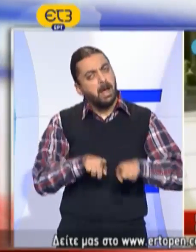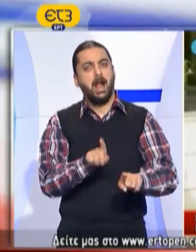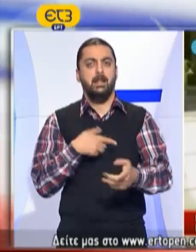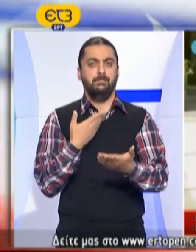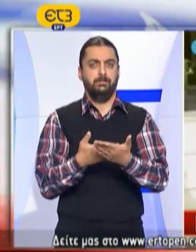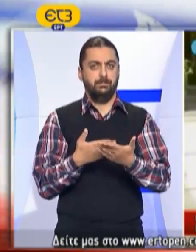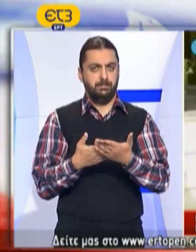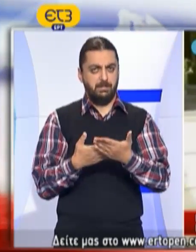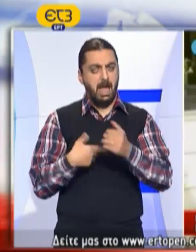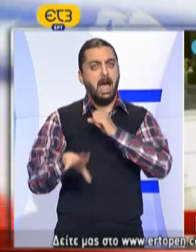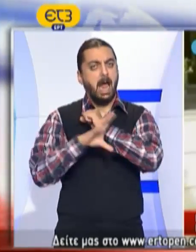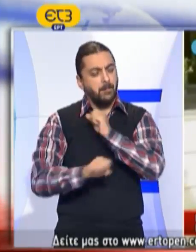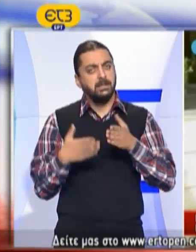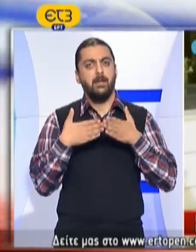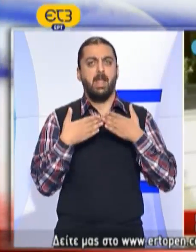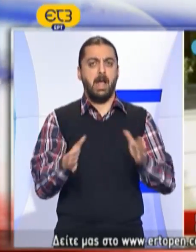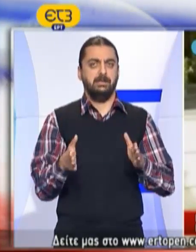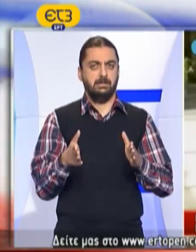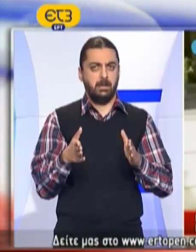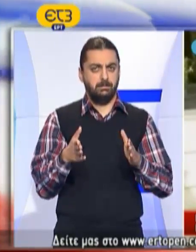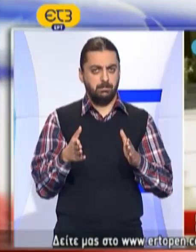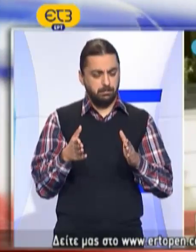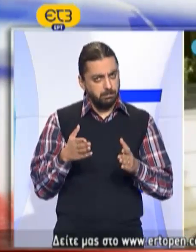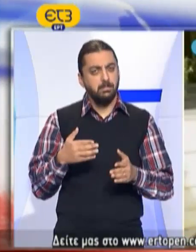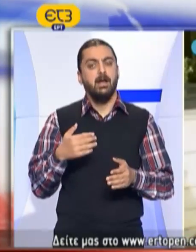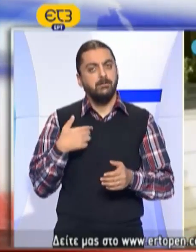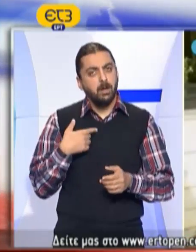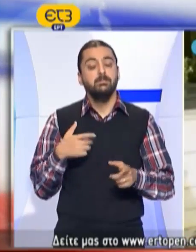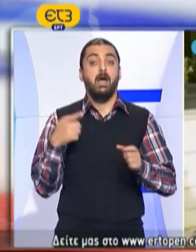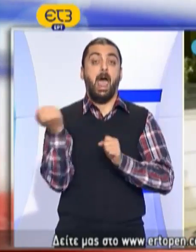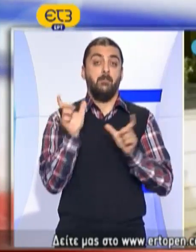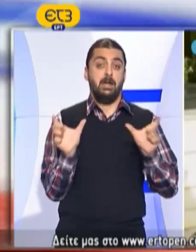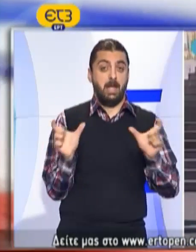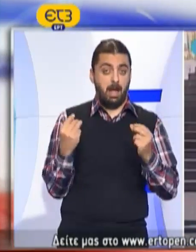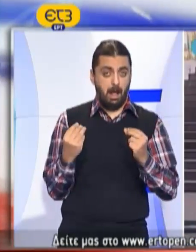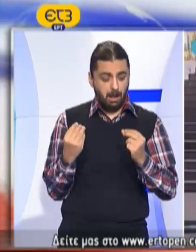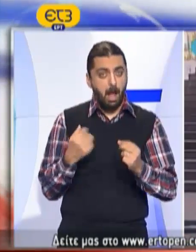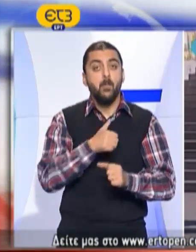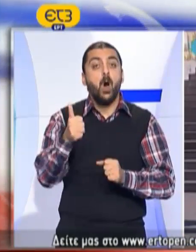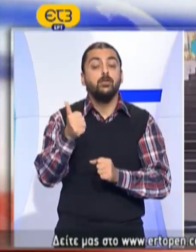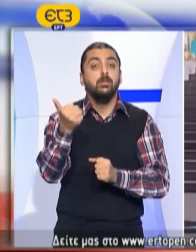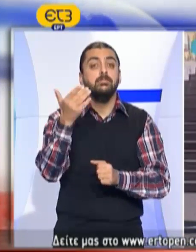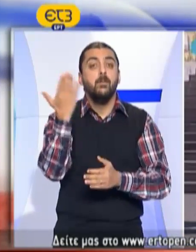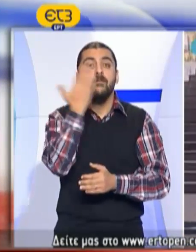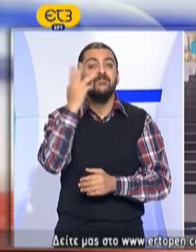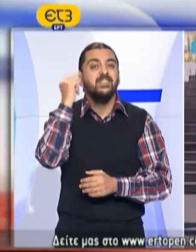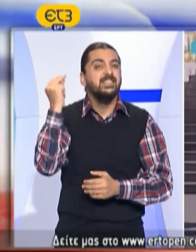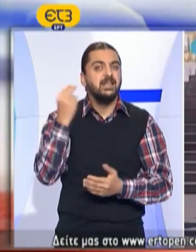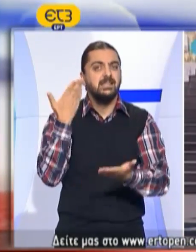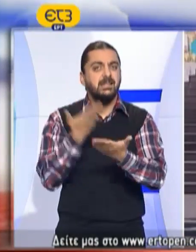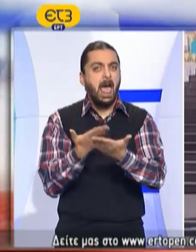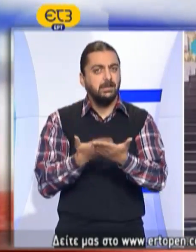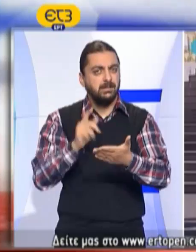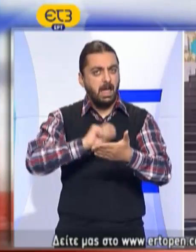θα ανοίξουμε τις γραμματείες και θα τις κάνουμε με απεργιακή περιφρούρηση, θα κάνουμε μόνο τις εγγραφές. Με την κατανομή